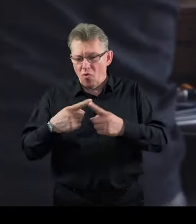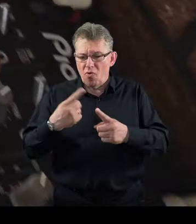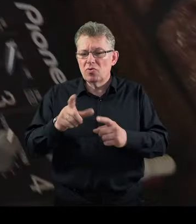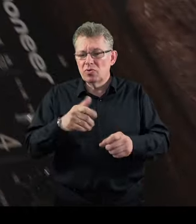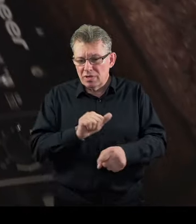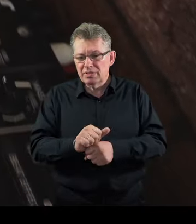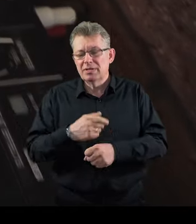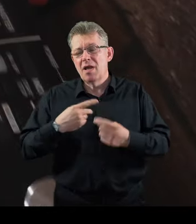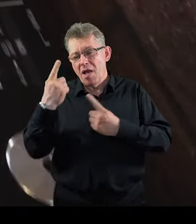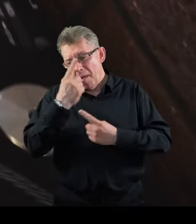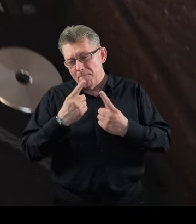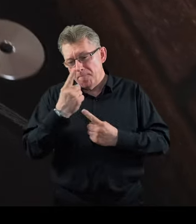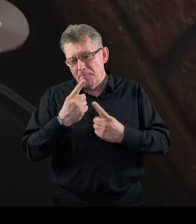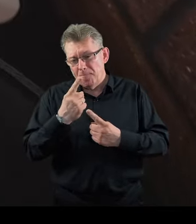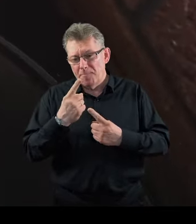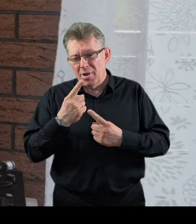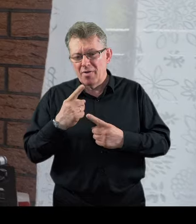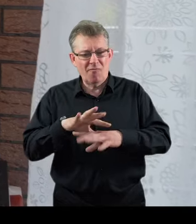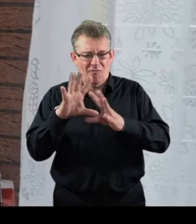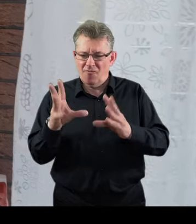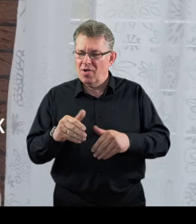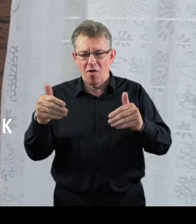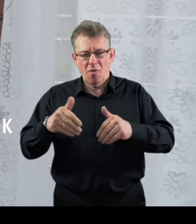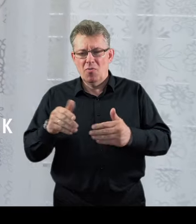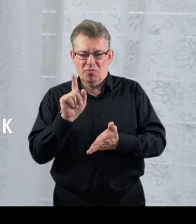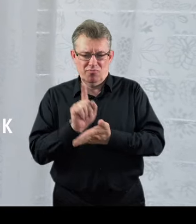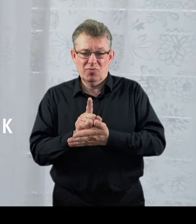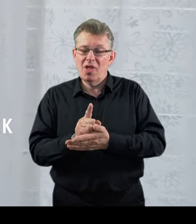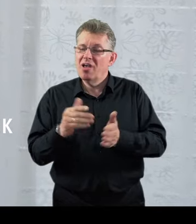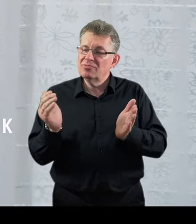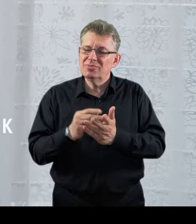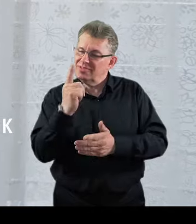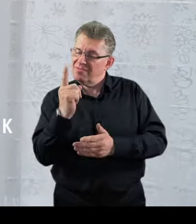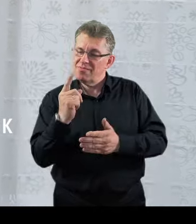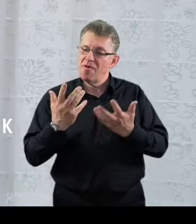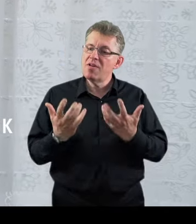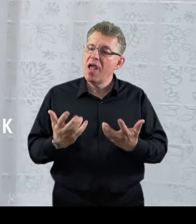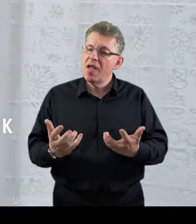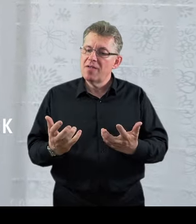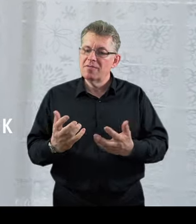także myślę, że wszystko jest do ogarnięcia, tylko trzeba chcieć.